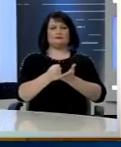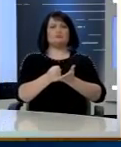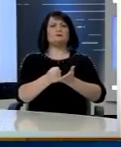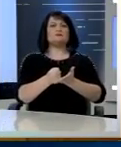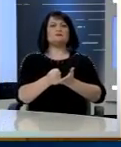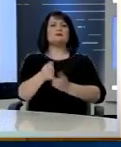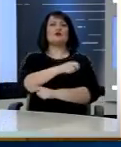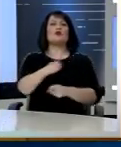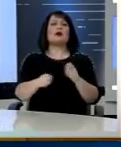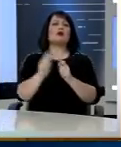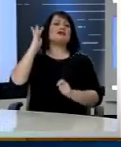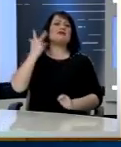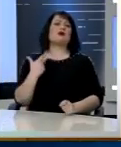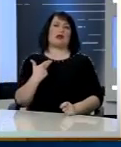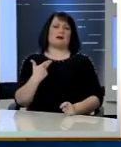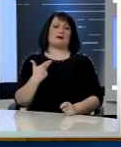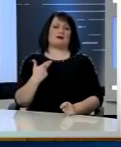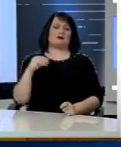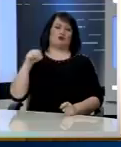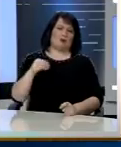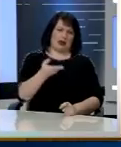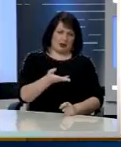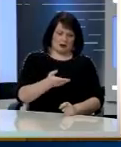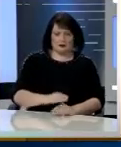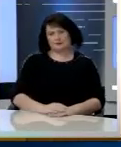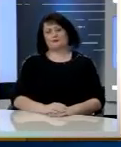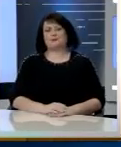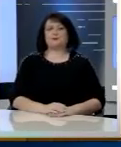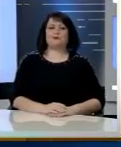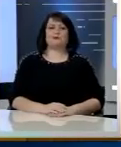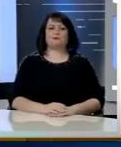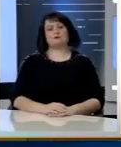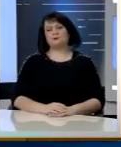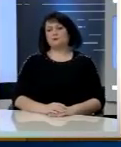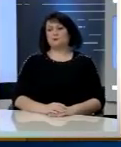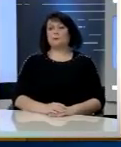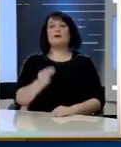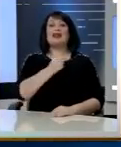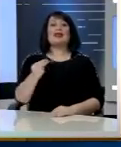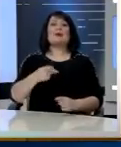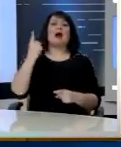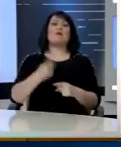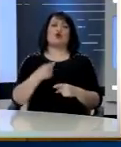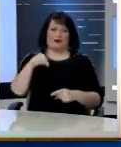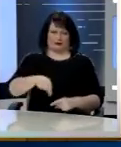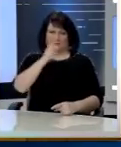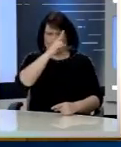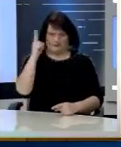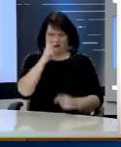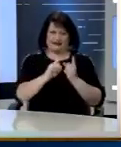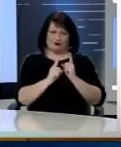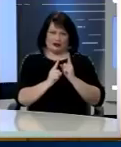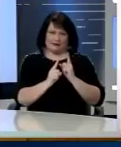υποστήριξης του κουμπάρου της κυρίας Μπακογιάννη. Κυρίες και κύριοι συνάδελφοι, η υπόθεση είναι πολύ απλή.